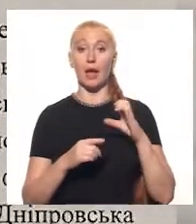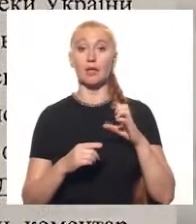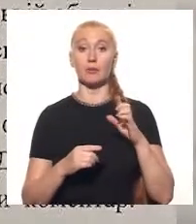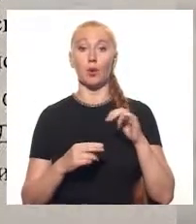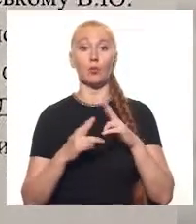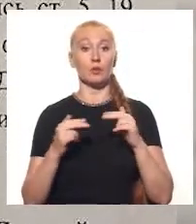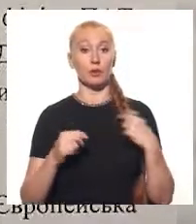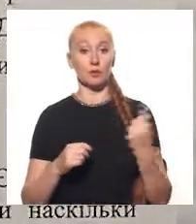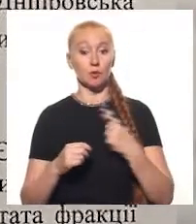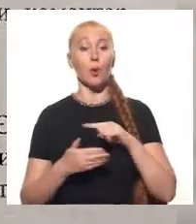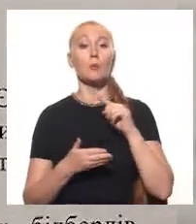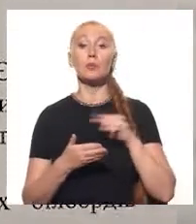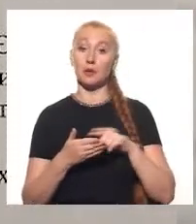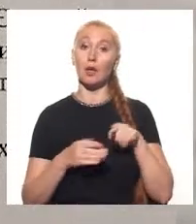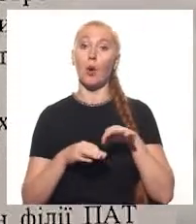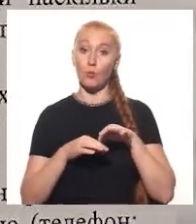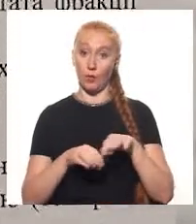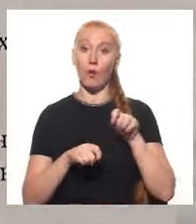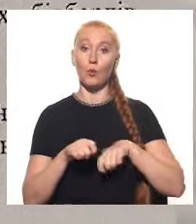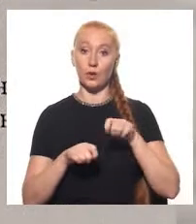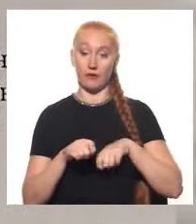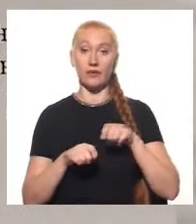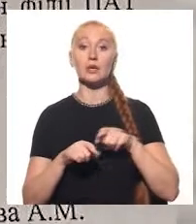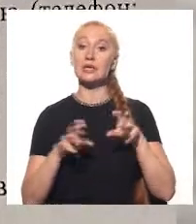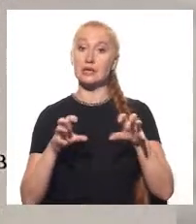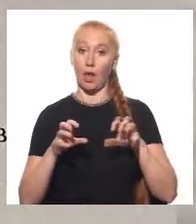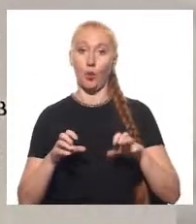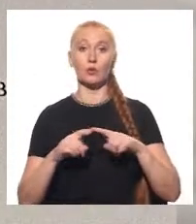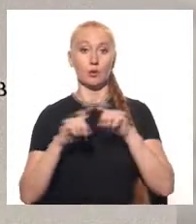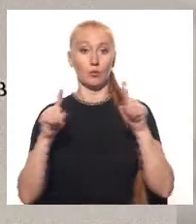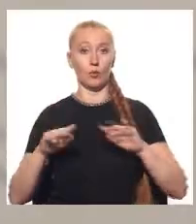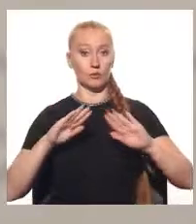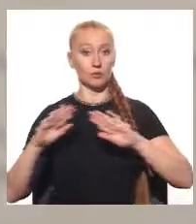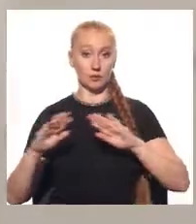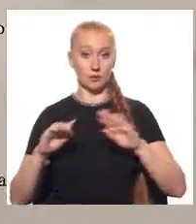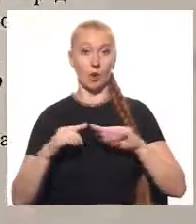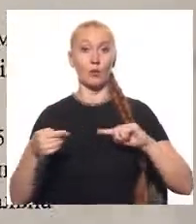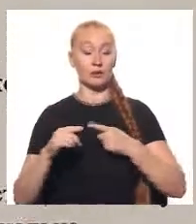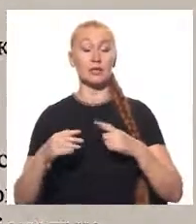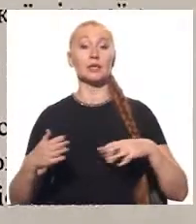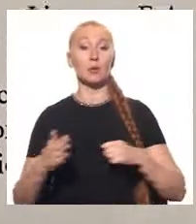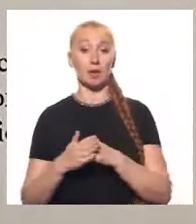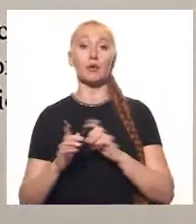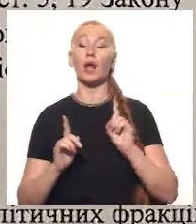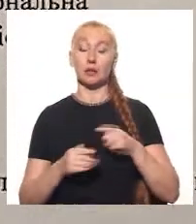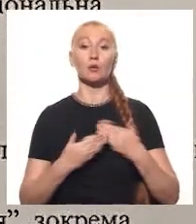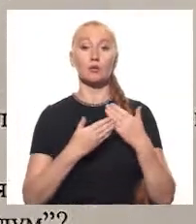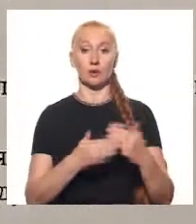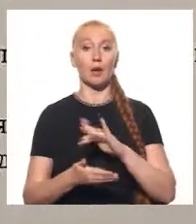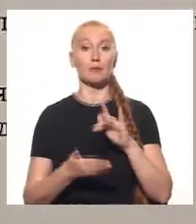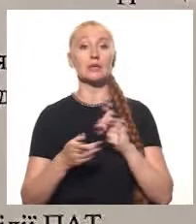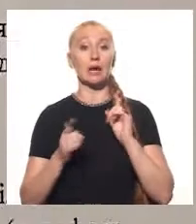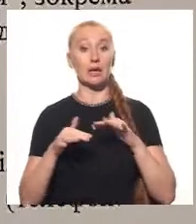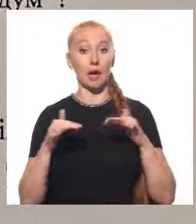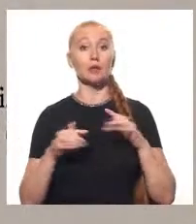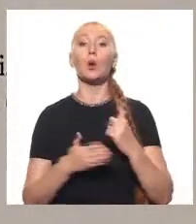ми звернулись до СБУ Дніпропетровській області з питанням, чи проводилися перевірки з приводу законності розміщення бордів опозиційної платформи. Також надіслали